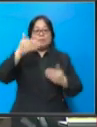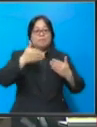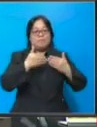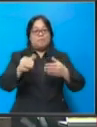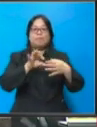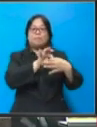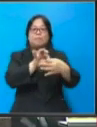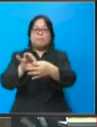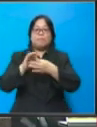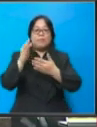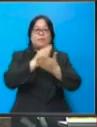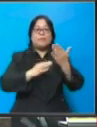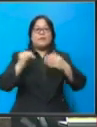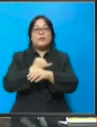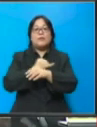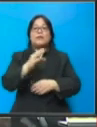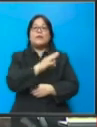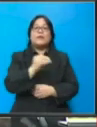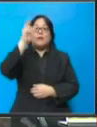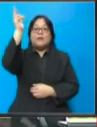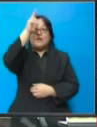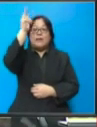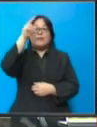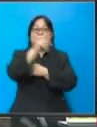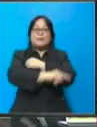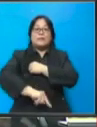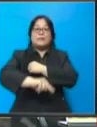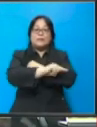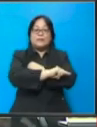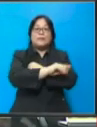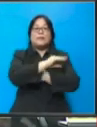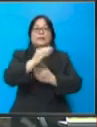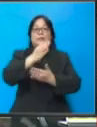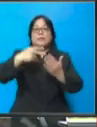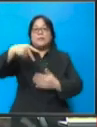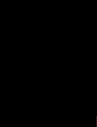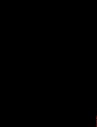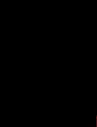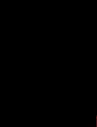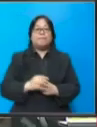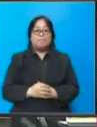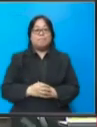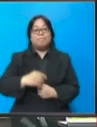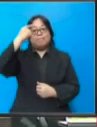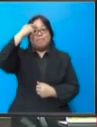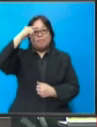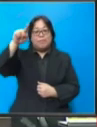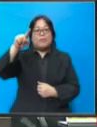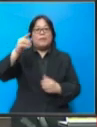terus bekerjasama dengan pihak industri dan juga kerajaan negeri dan pihak berkuasa tempat